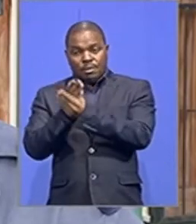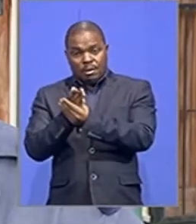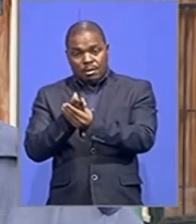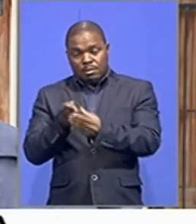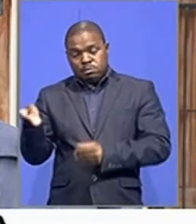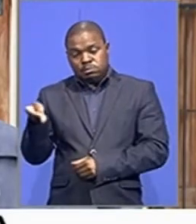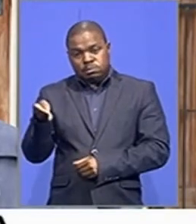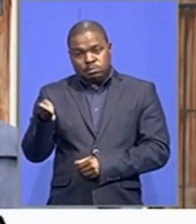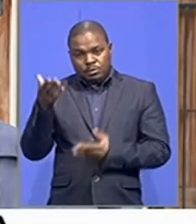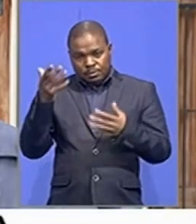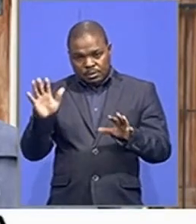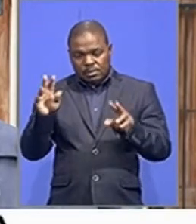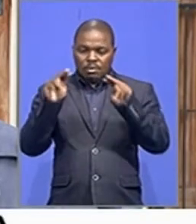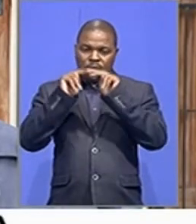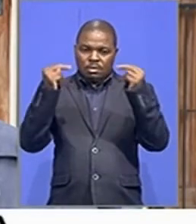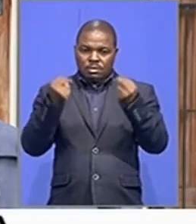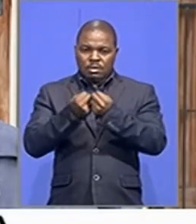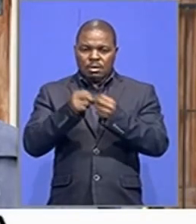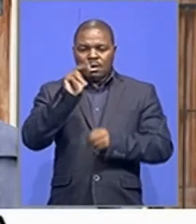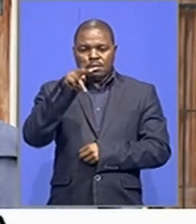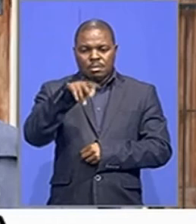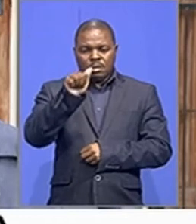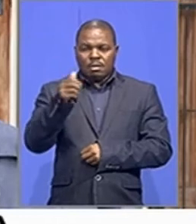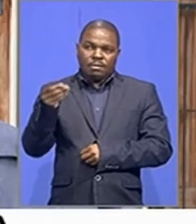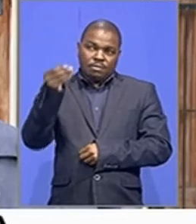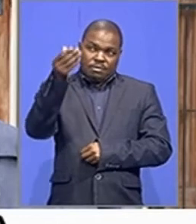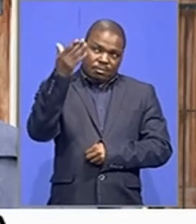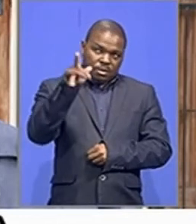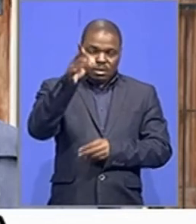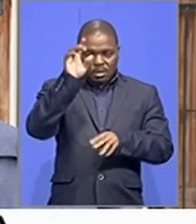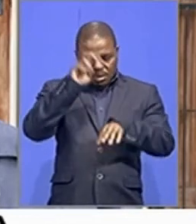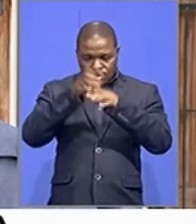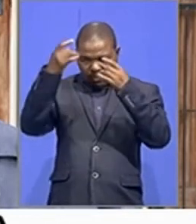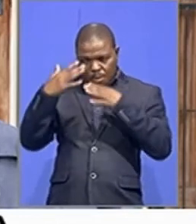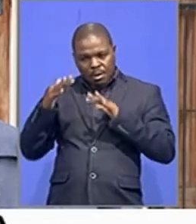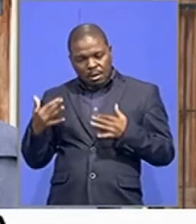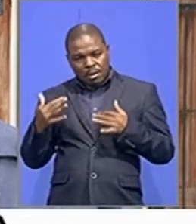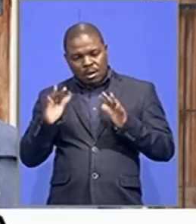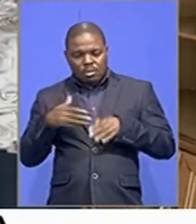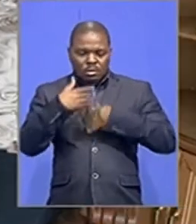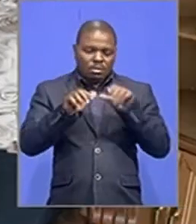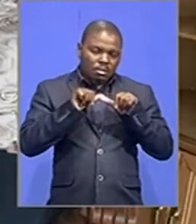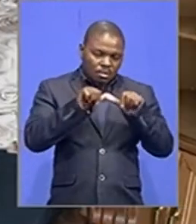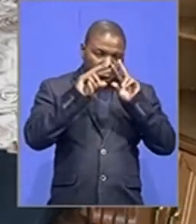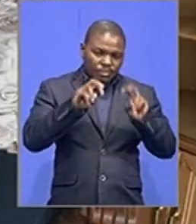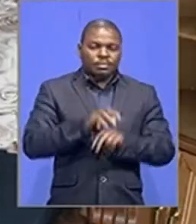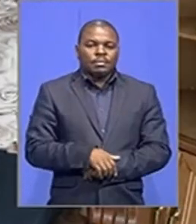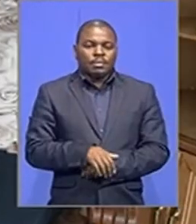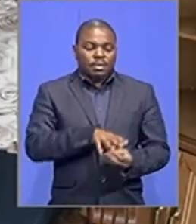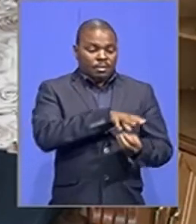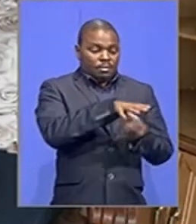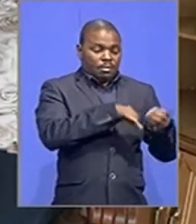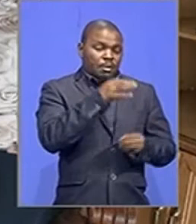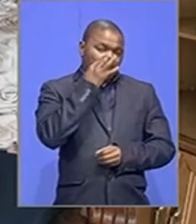referred to the National Prosecuting Authority for further instruction. The investigation continues. Ba lelapa ba re se bona